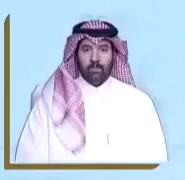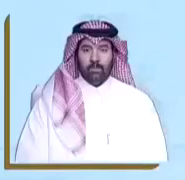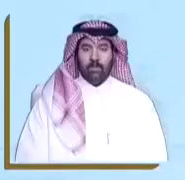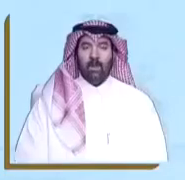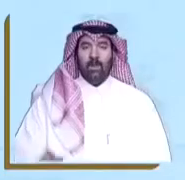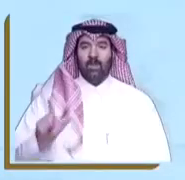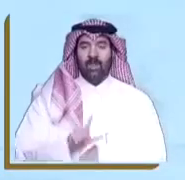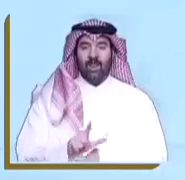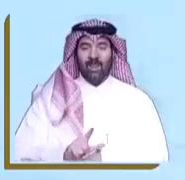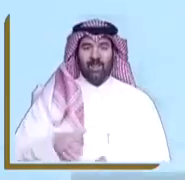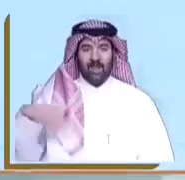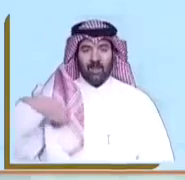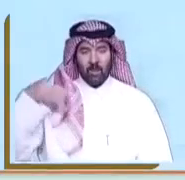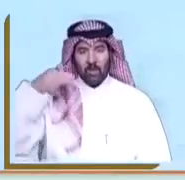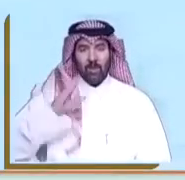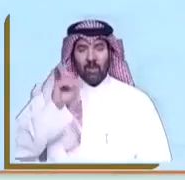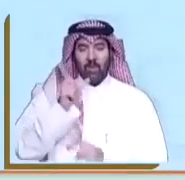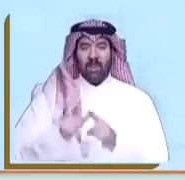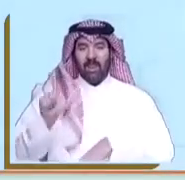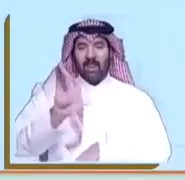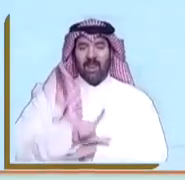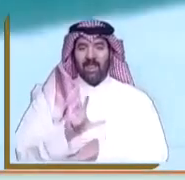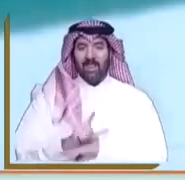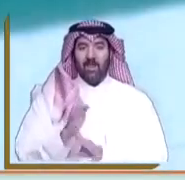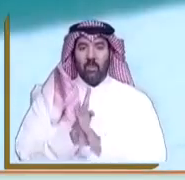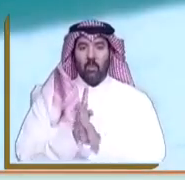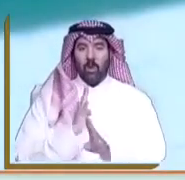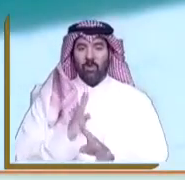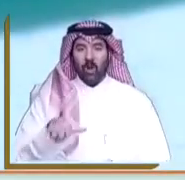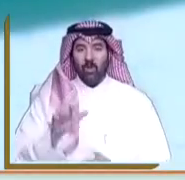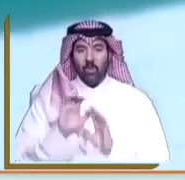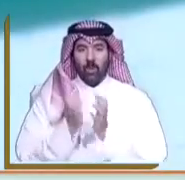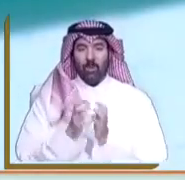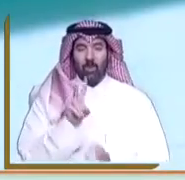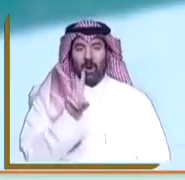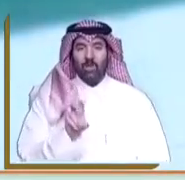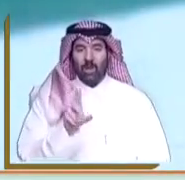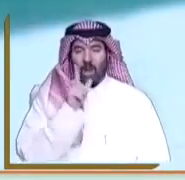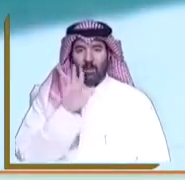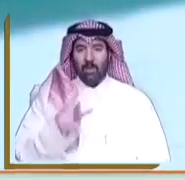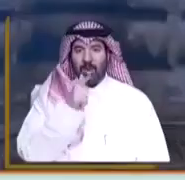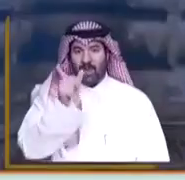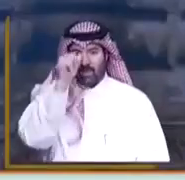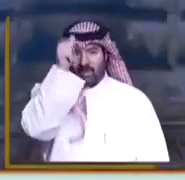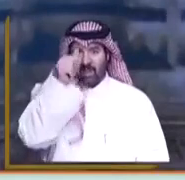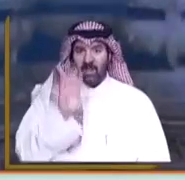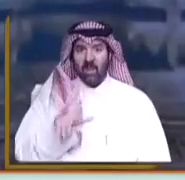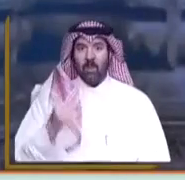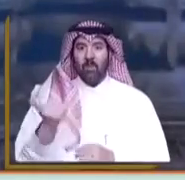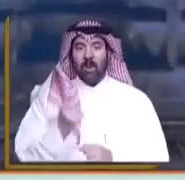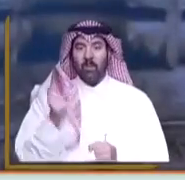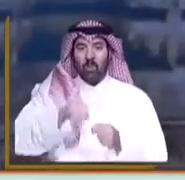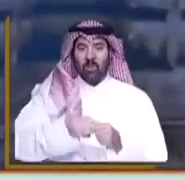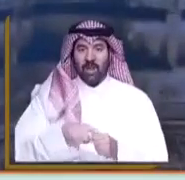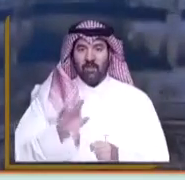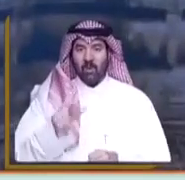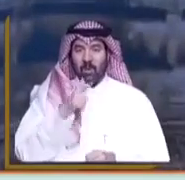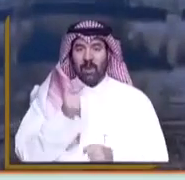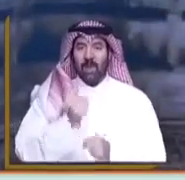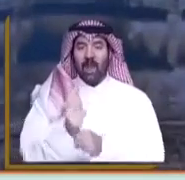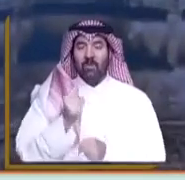ترأس صاحب السمو الملكي الأمير محمد بن سلمان بن عبد العزيز آل سعود ولي العهد رئيس مجلس الوزراء ترأس وفد المملكة المشارك في أعمال